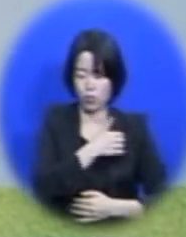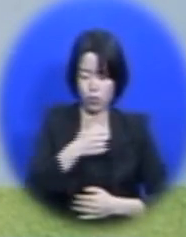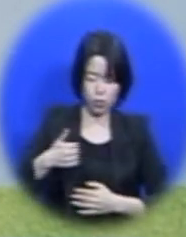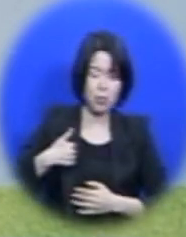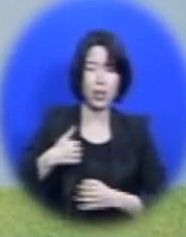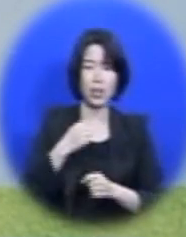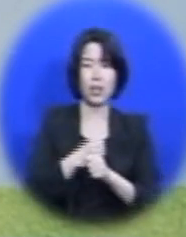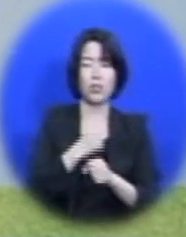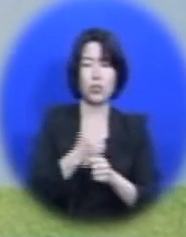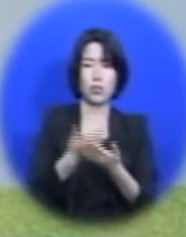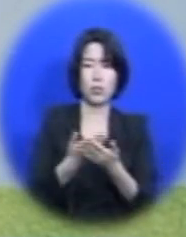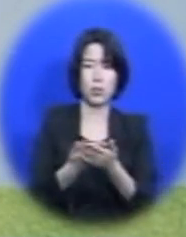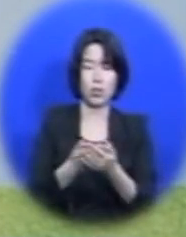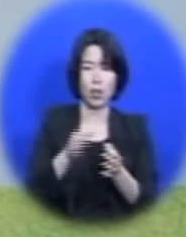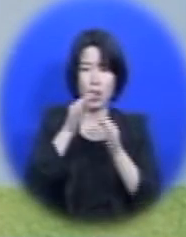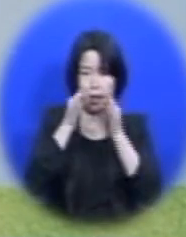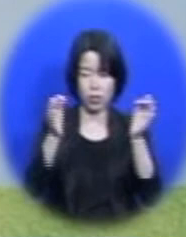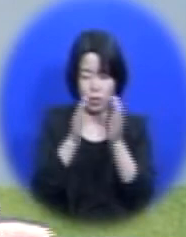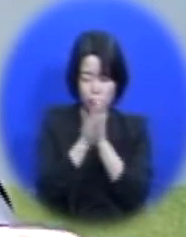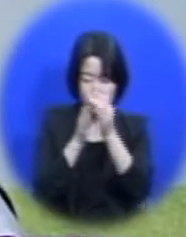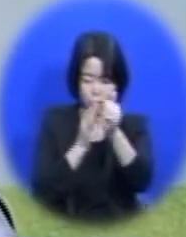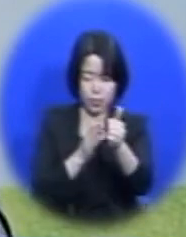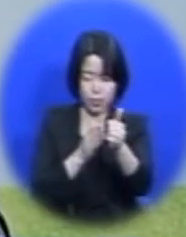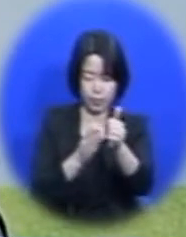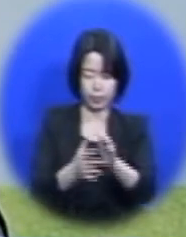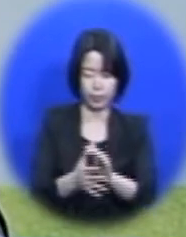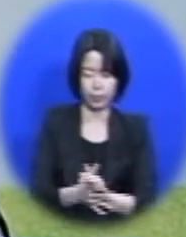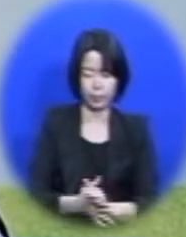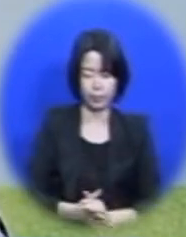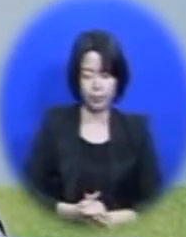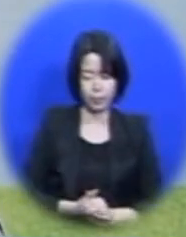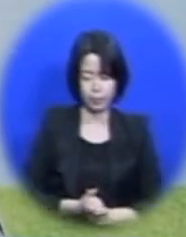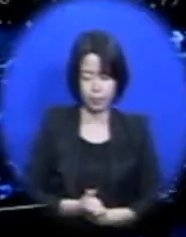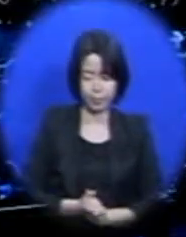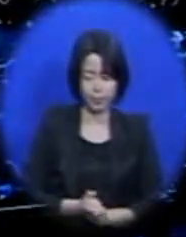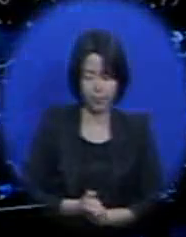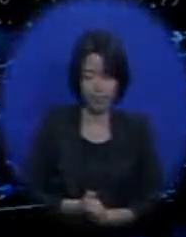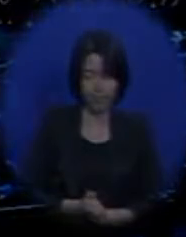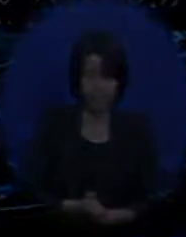주옵소서. 통성으로 우리 기도하겠습니다. 은혜와 사랑이 충만하신 아버지 하나님.